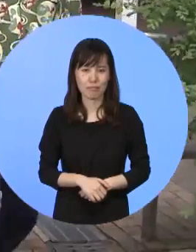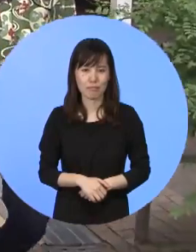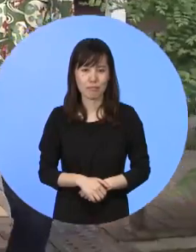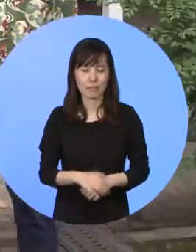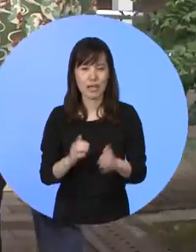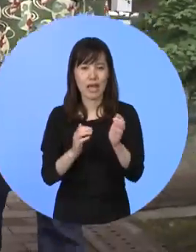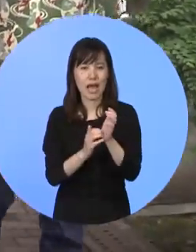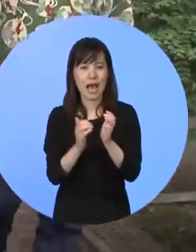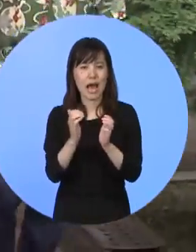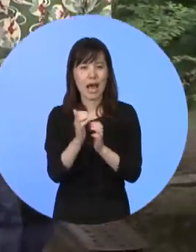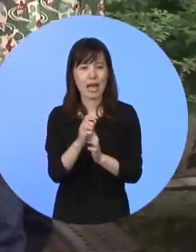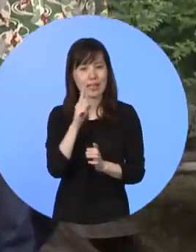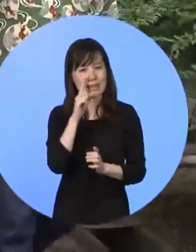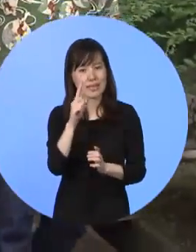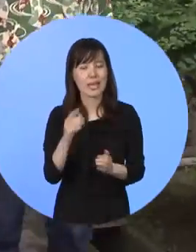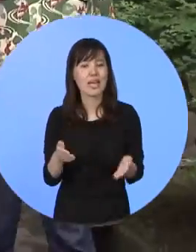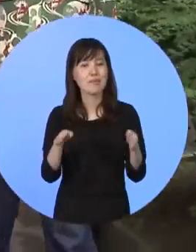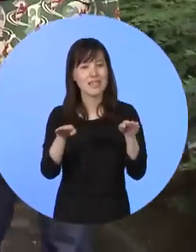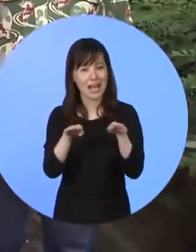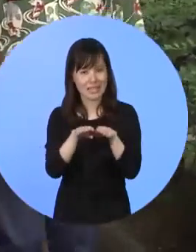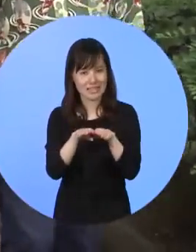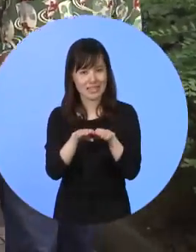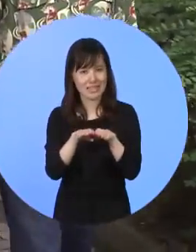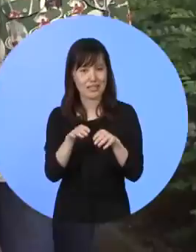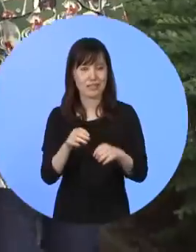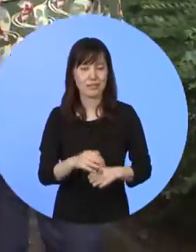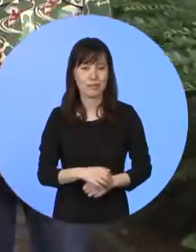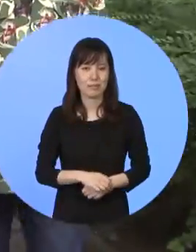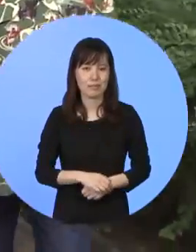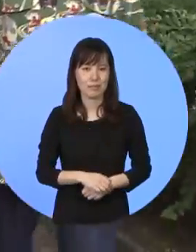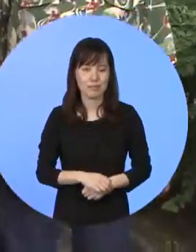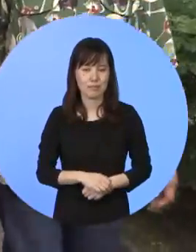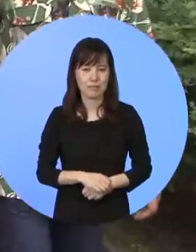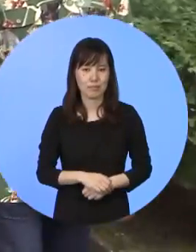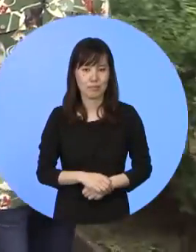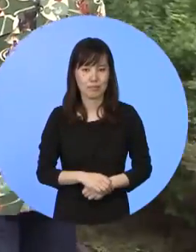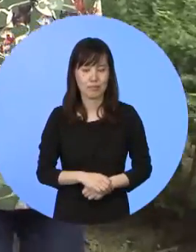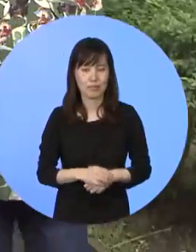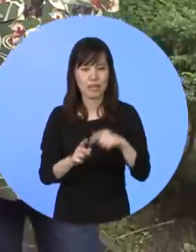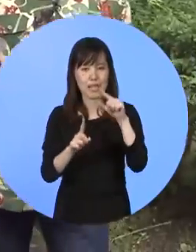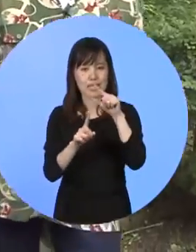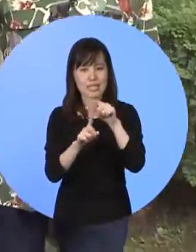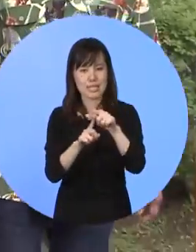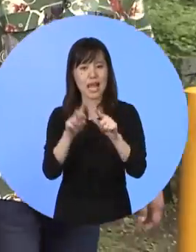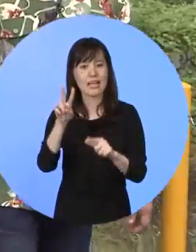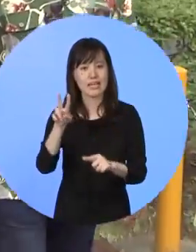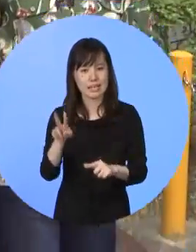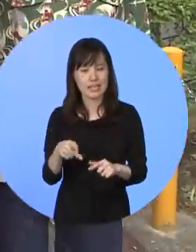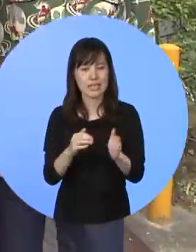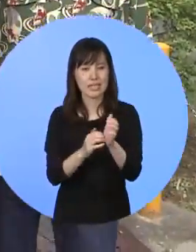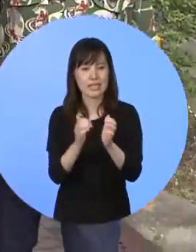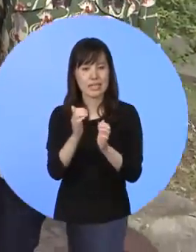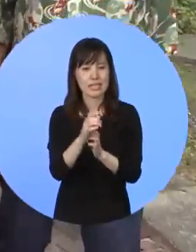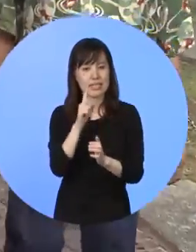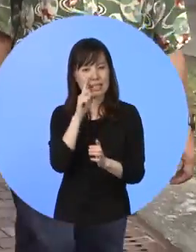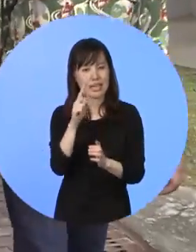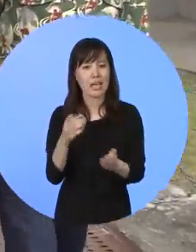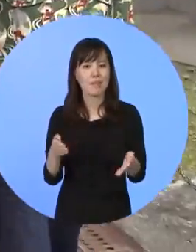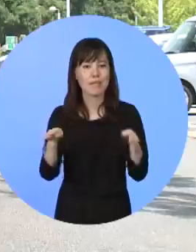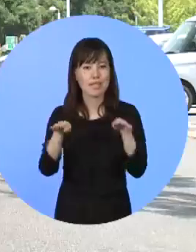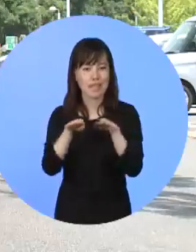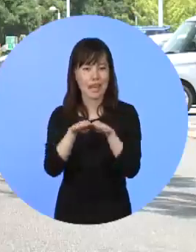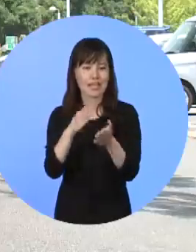竹見台へとやってきました。 この辺りは千里竹見台団地といいまして